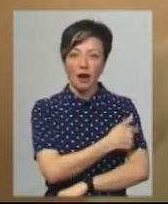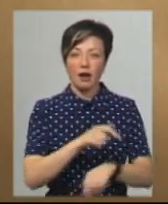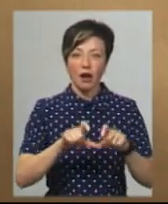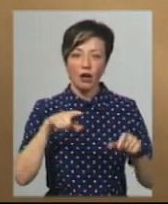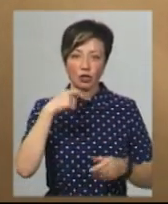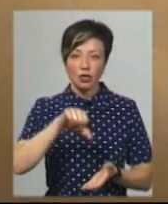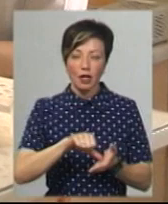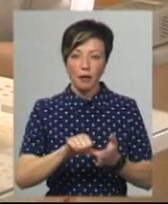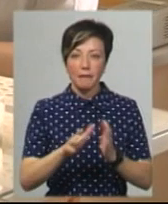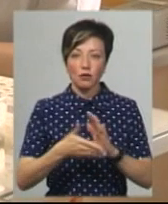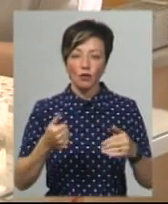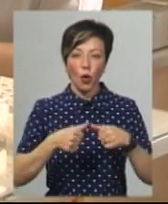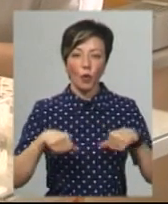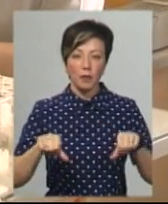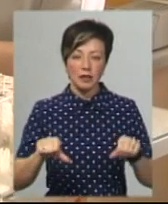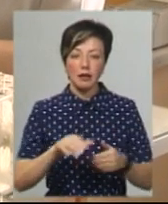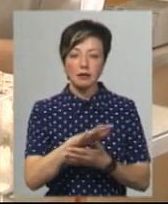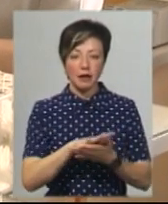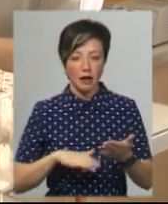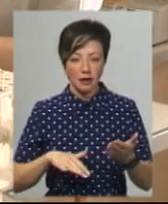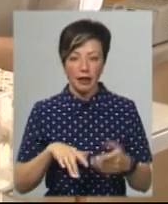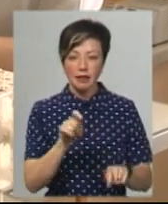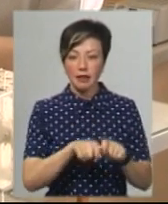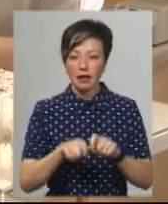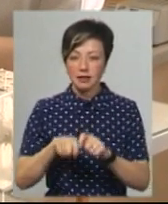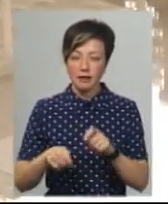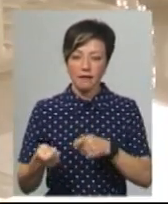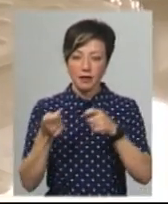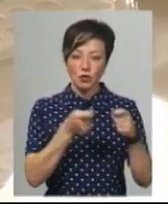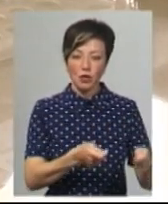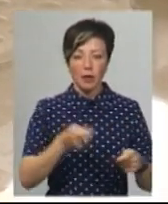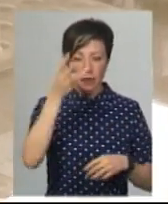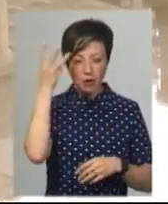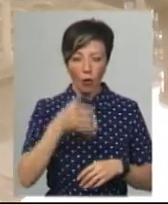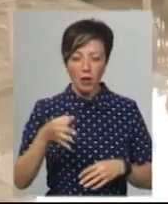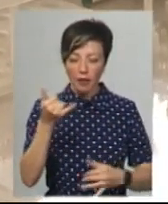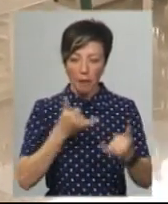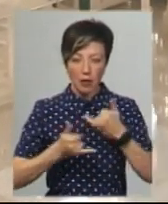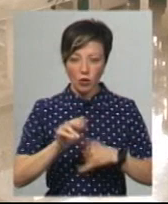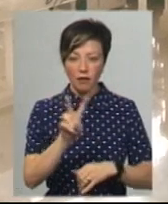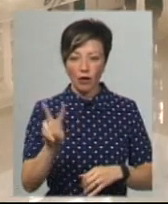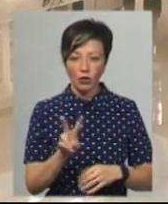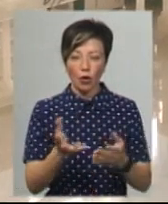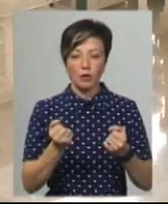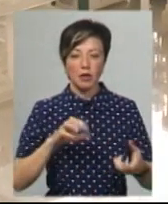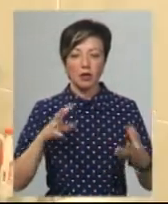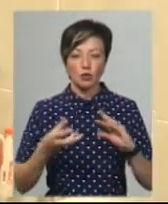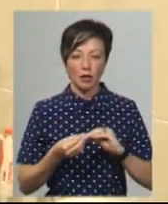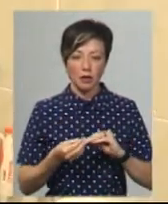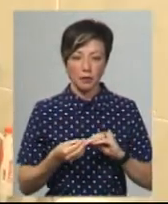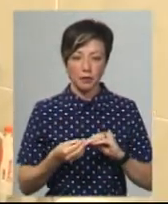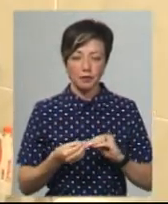член призовної комісії Дмитро Саліпа. Далі, за його словами, тести везуть до Хмельницької обласної лікарні, де в лабораторії за 2 години отримують результат